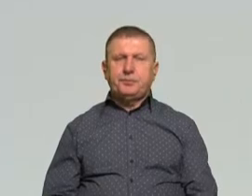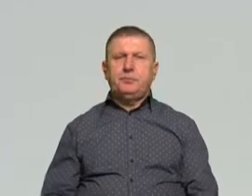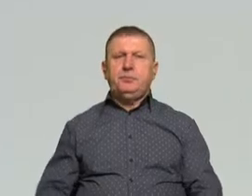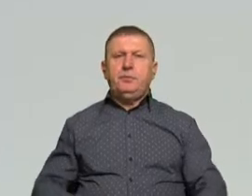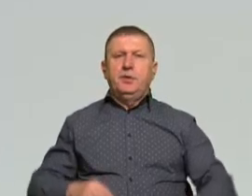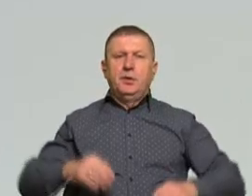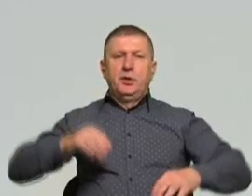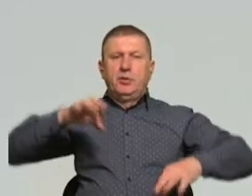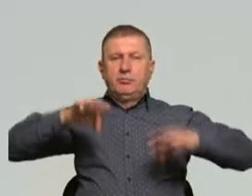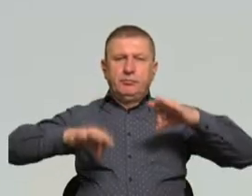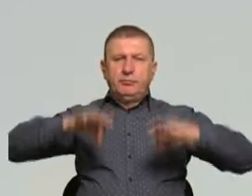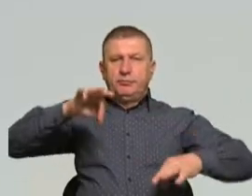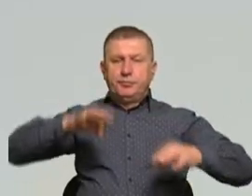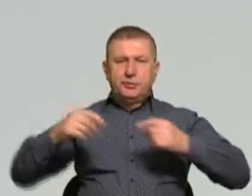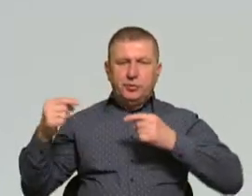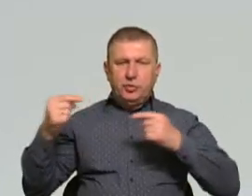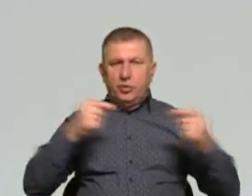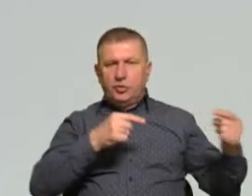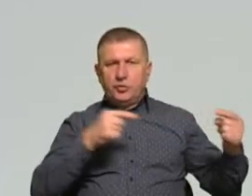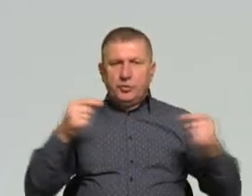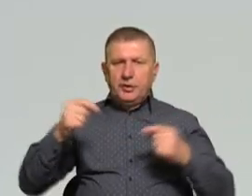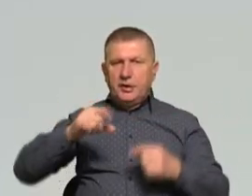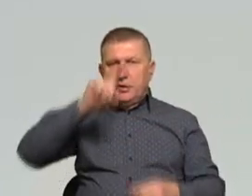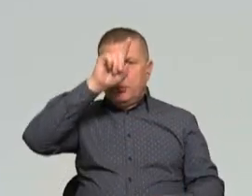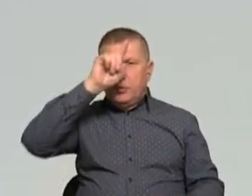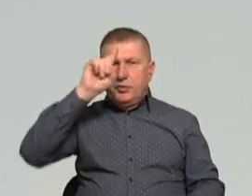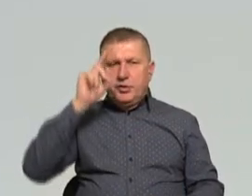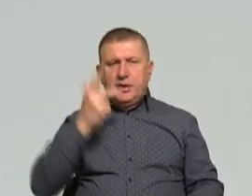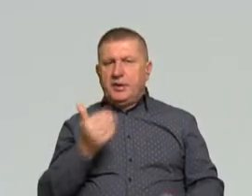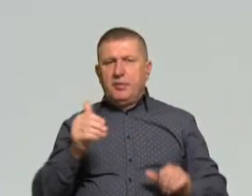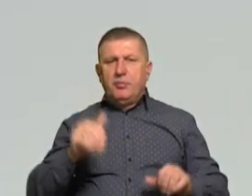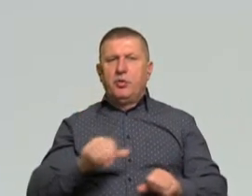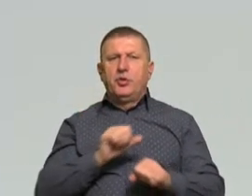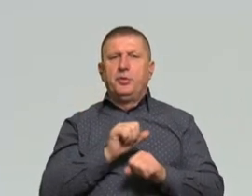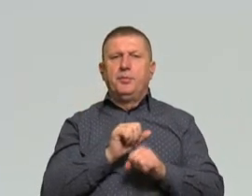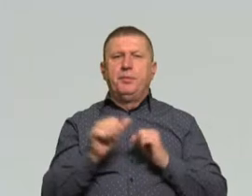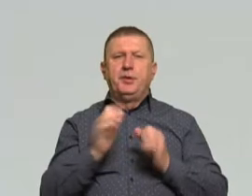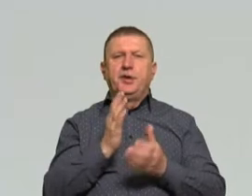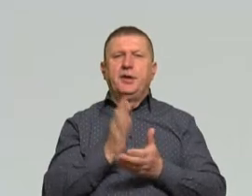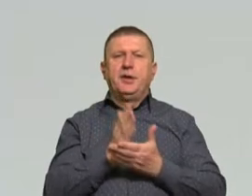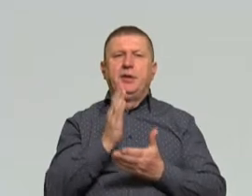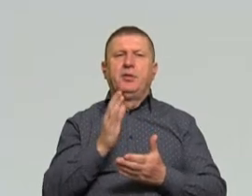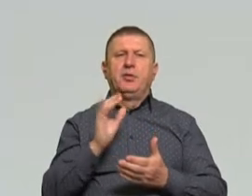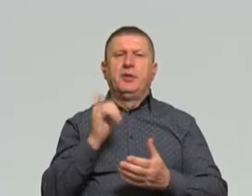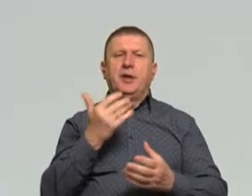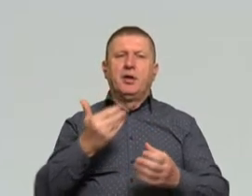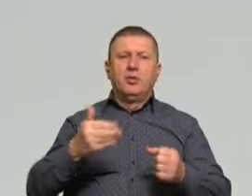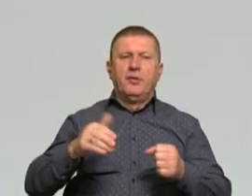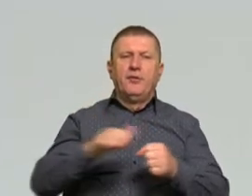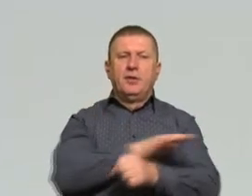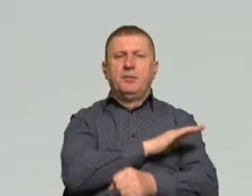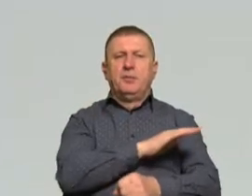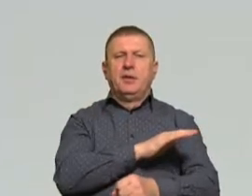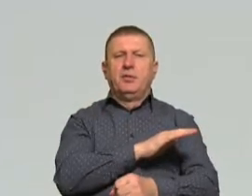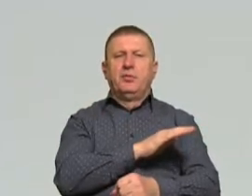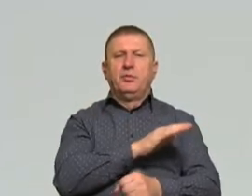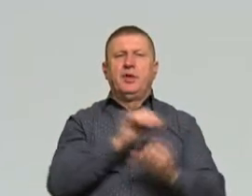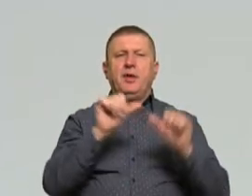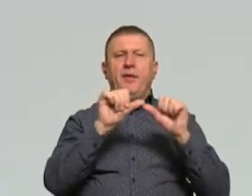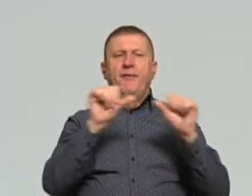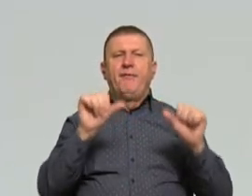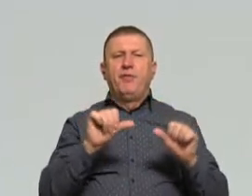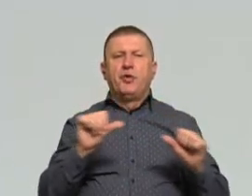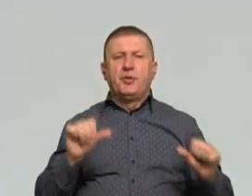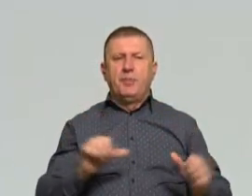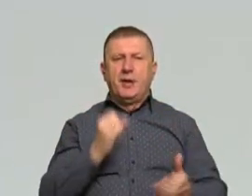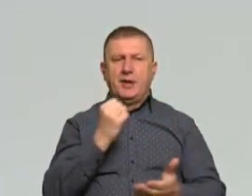Procedury konsultacyjne czy konsultacje społeczne no nie mogą być traktowane tylko jako wypełnienie pewnych rygoryzmów czy formalizmów prawnych.